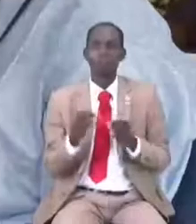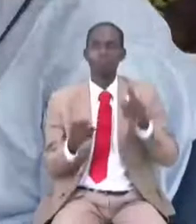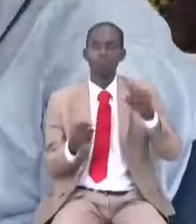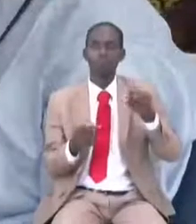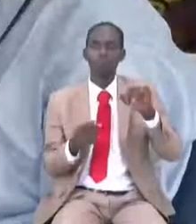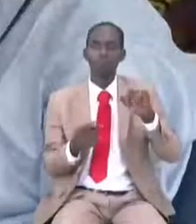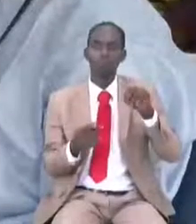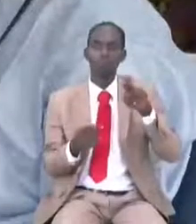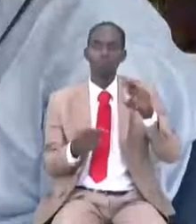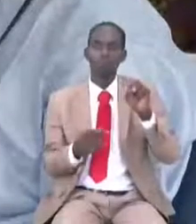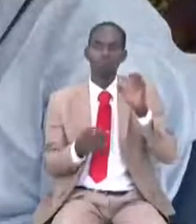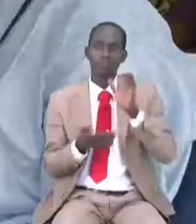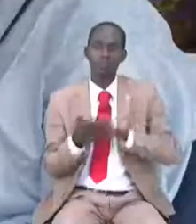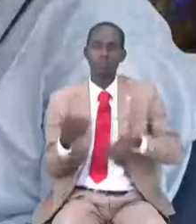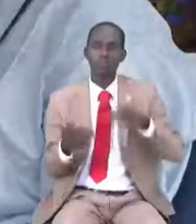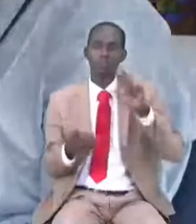verset 4.